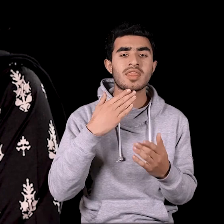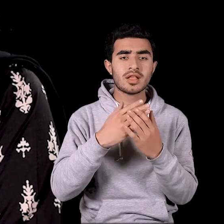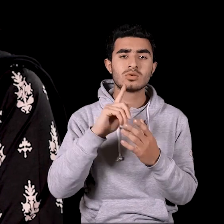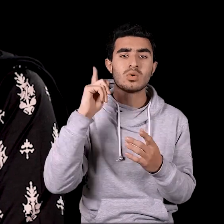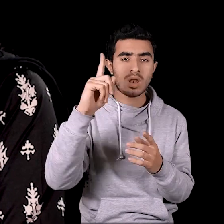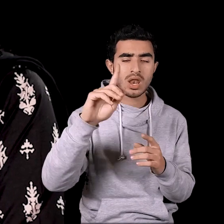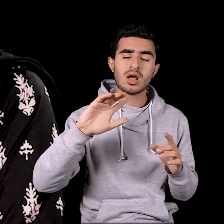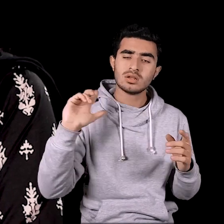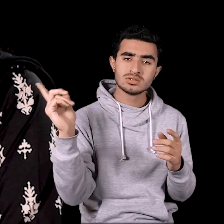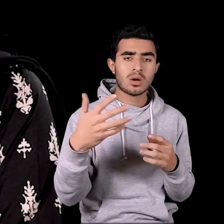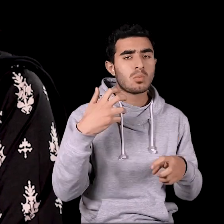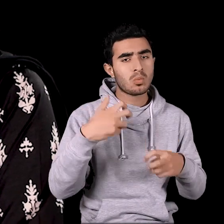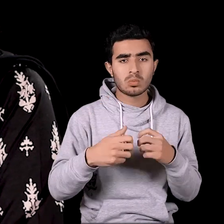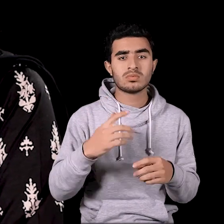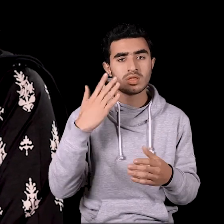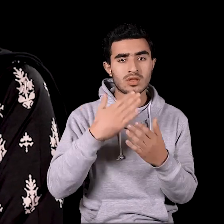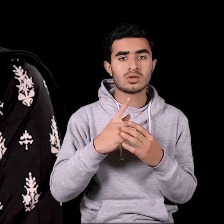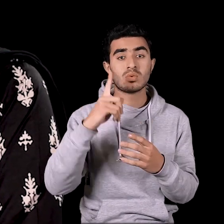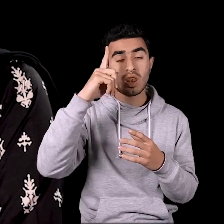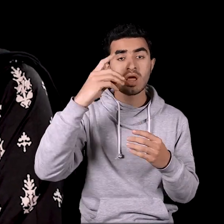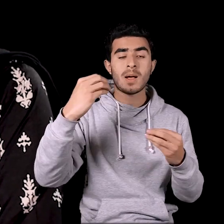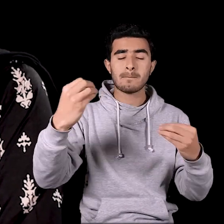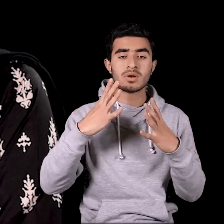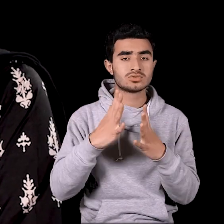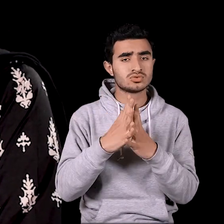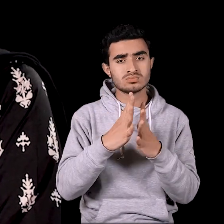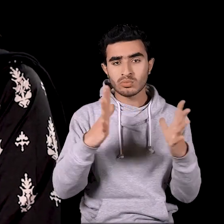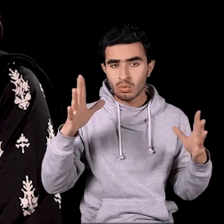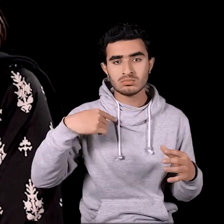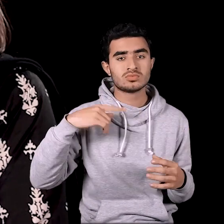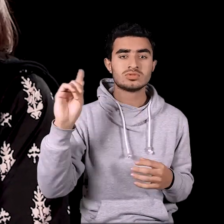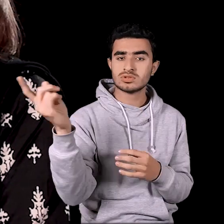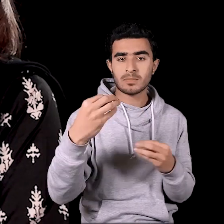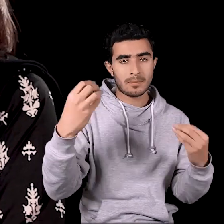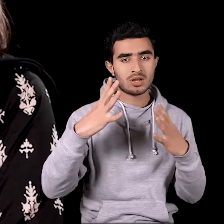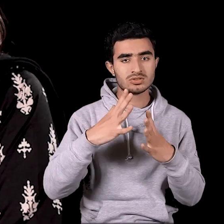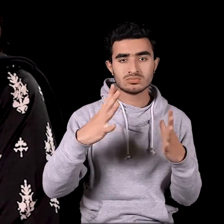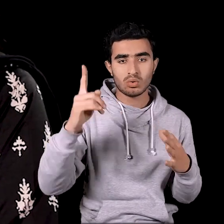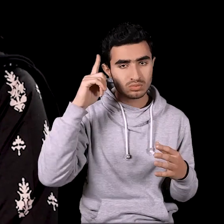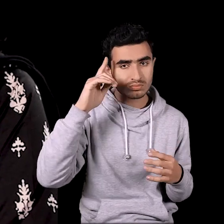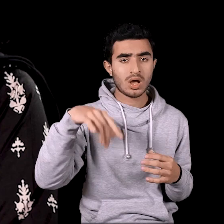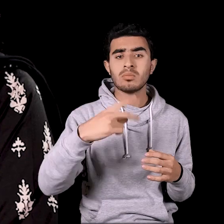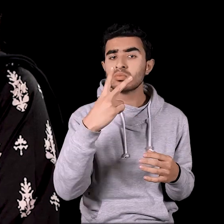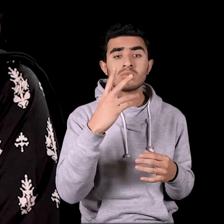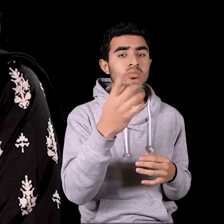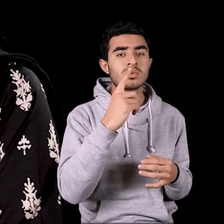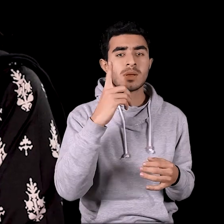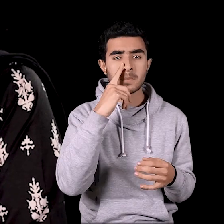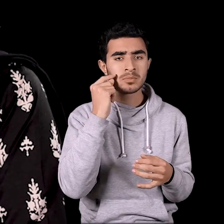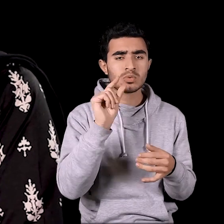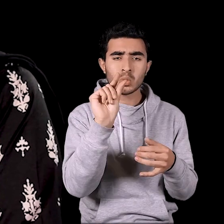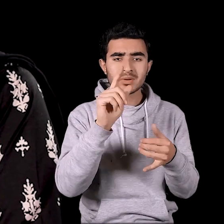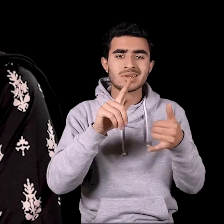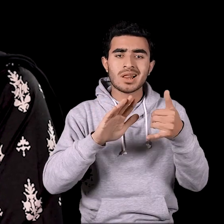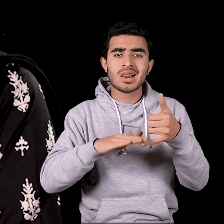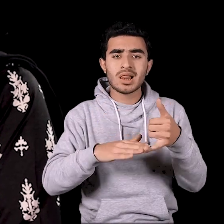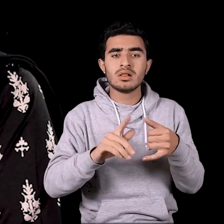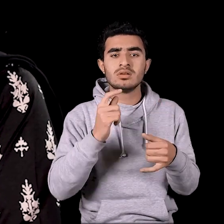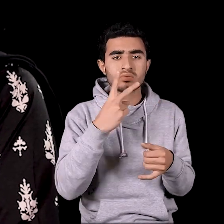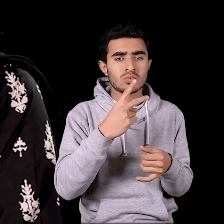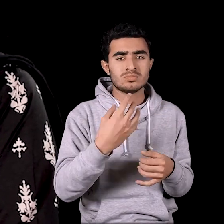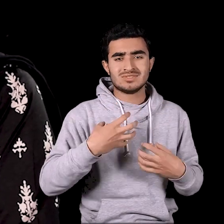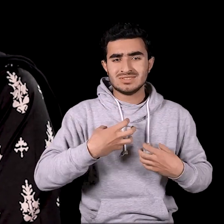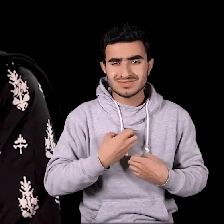है कि हम कितने कितने ब्लेस्ड हैं कि आप अपने से अगर नीचे कोई किसी को देखें तो आपको एहसास हो कि